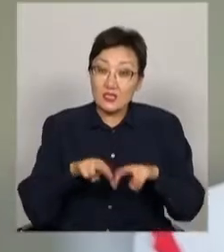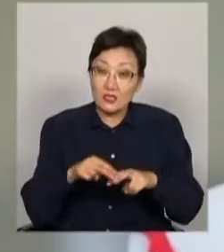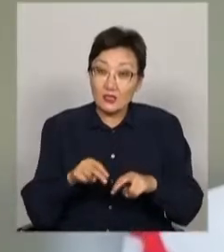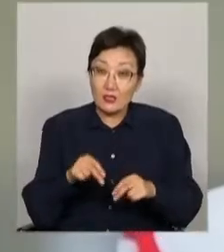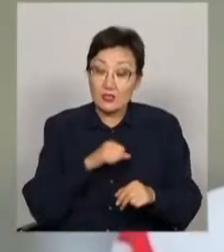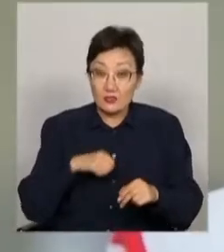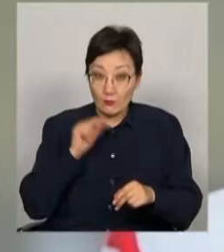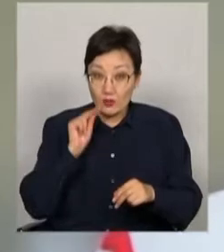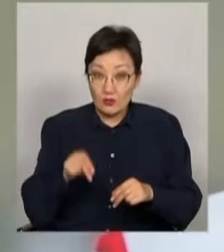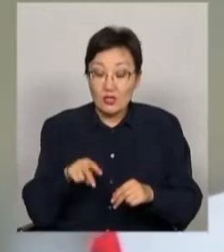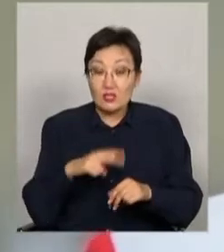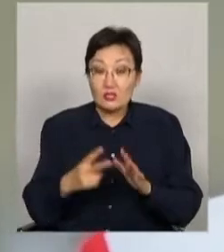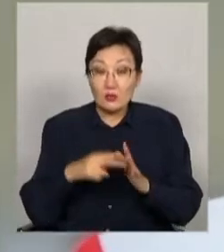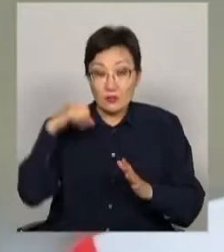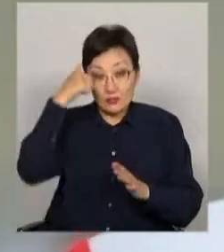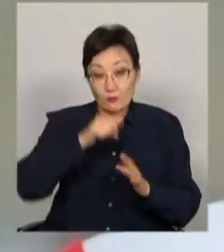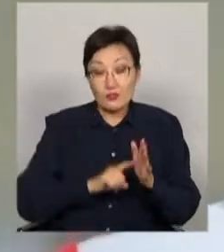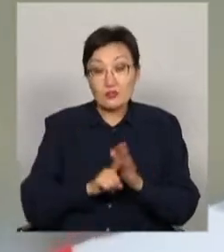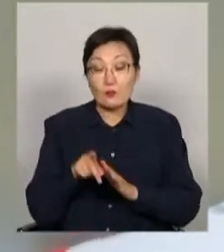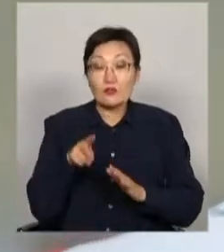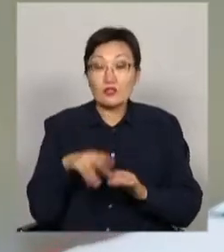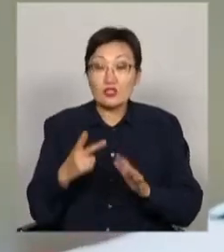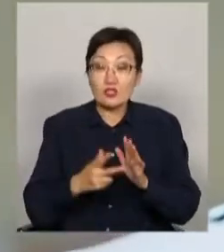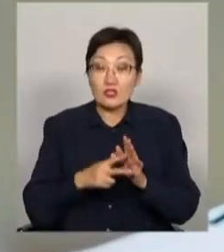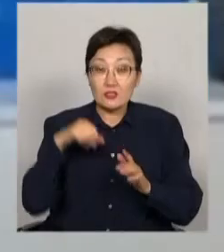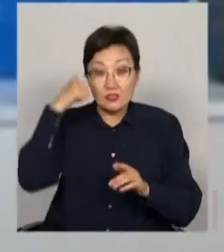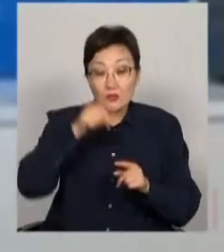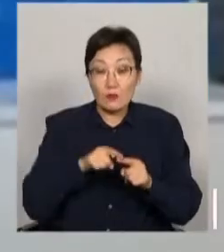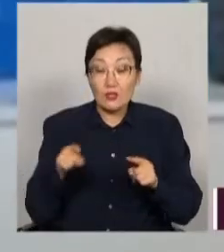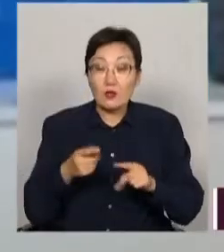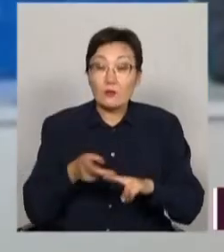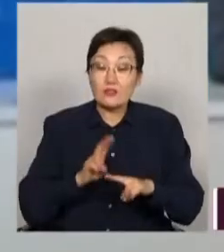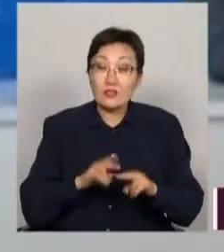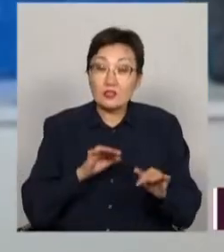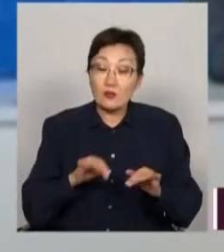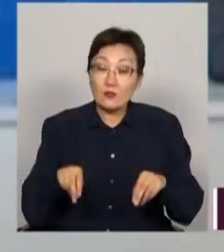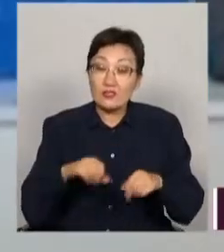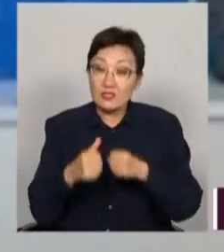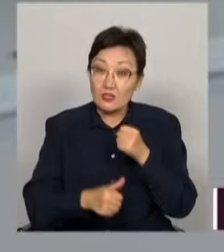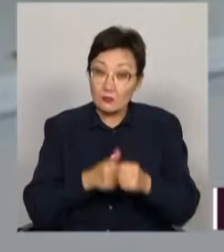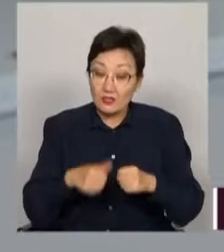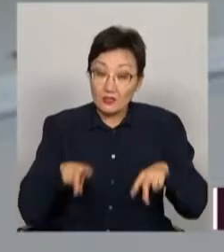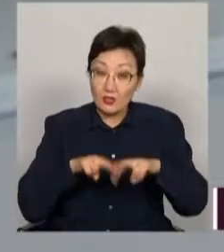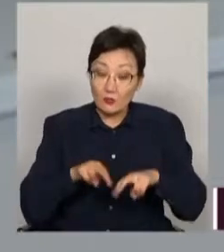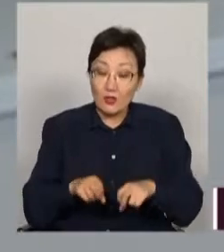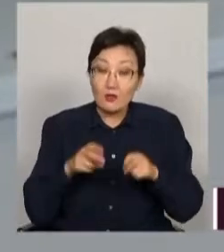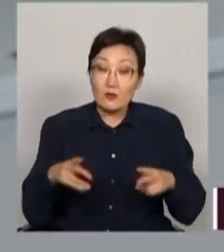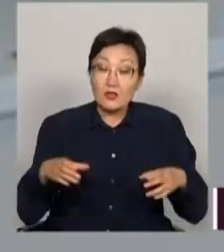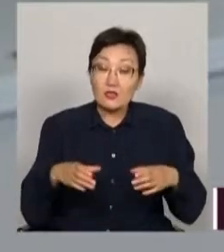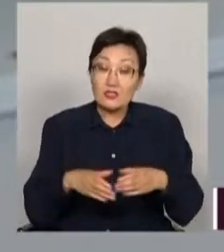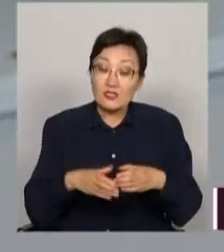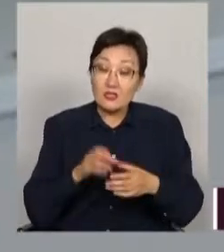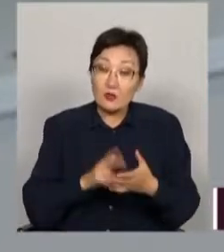Тергеу жедел тобы 2017 жылдан бастап 2018 жылға дейін аталған істі қараған еді. Кейіннен қылмыс құрамының